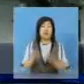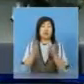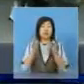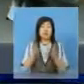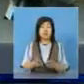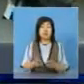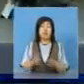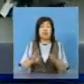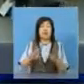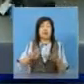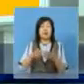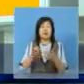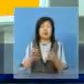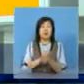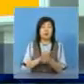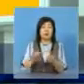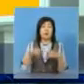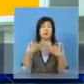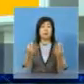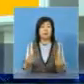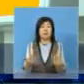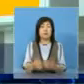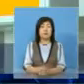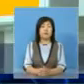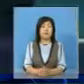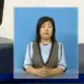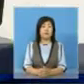медициналық анықтамасын көрсетуі тиіс.